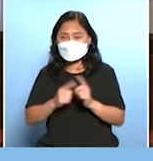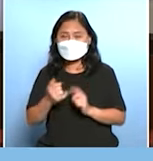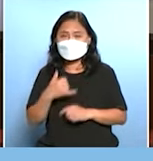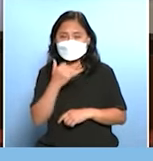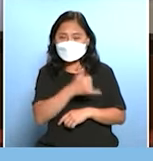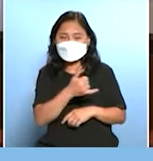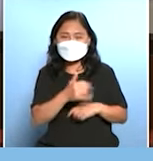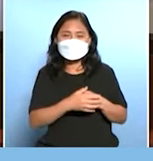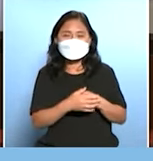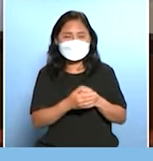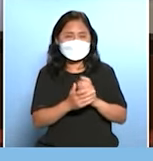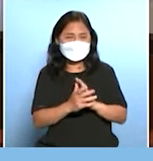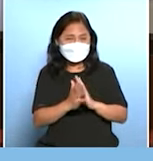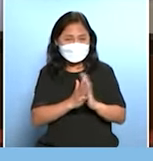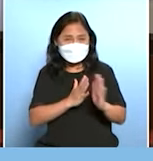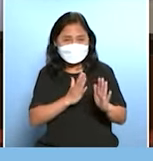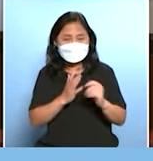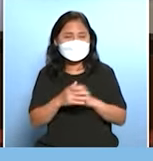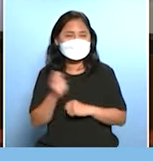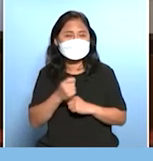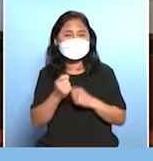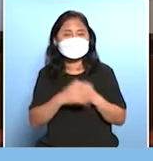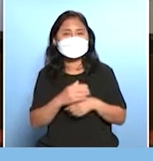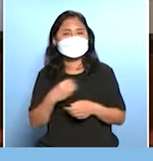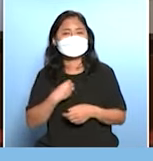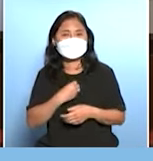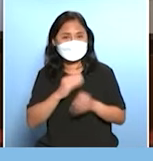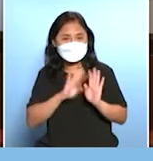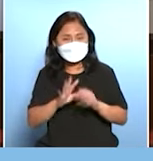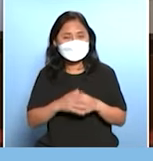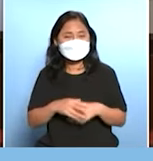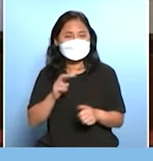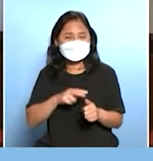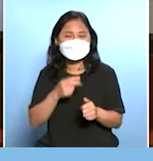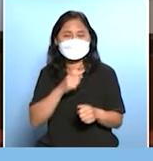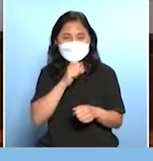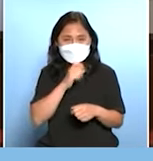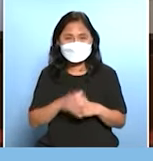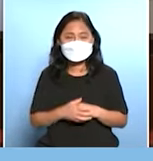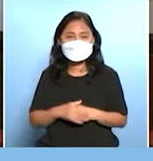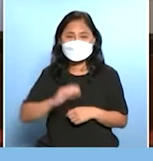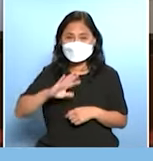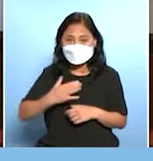以得到相當不錯的醫療服務照顧了。不過，